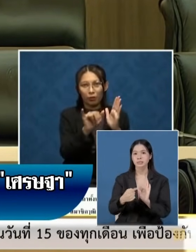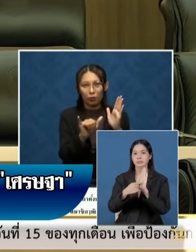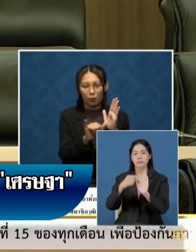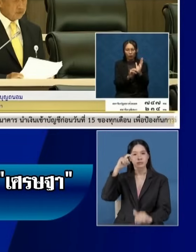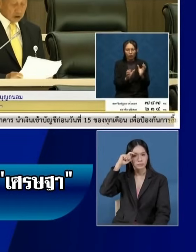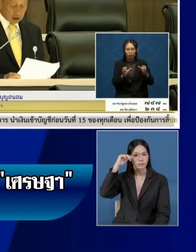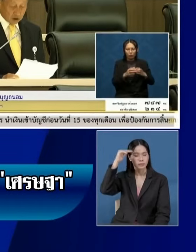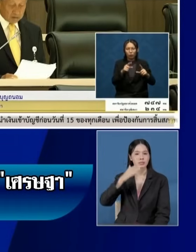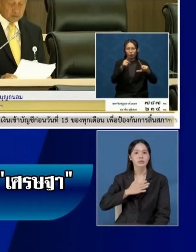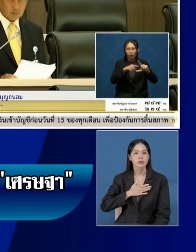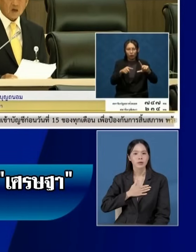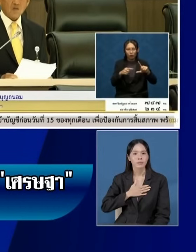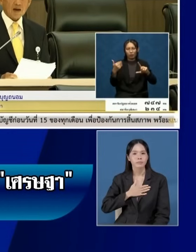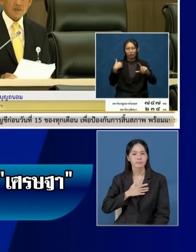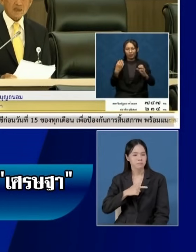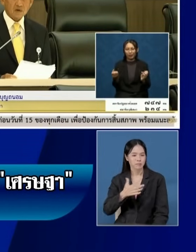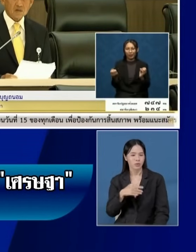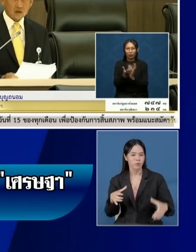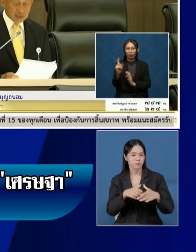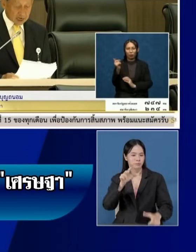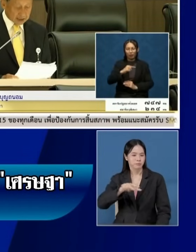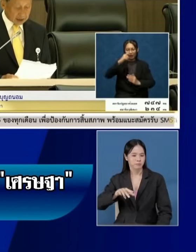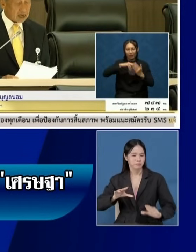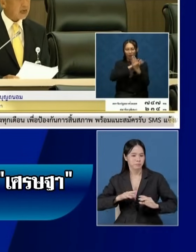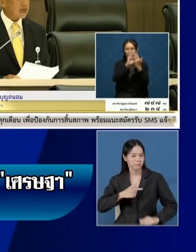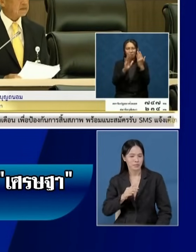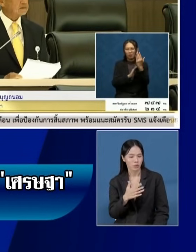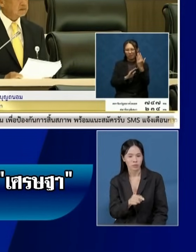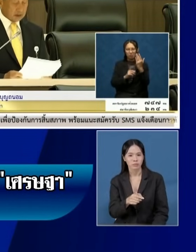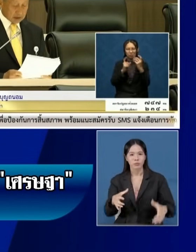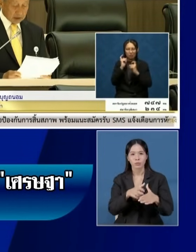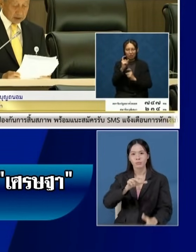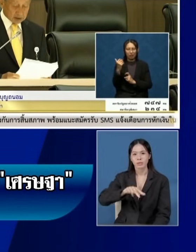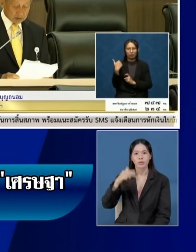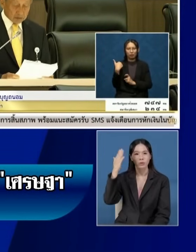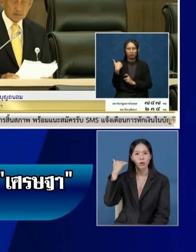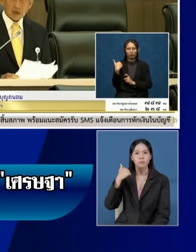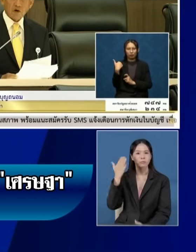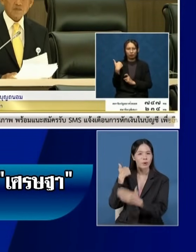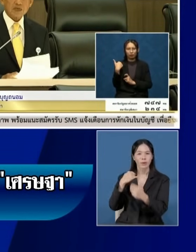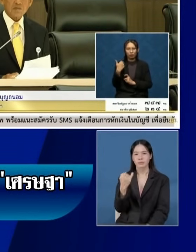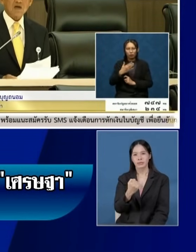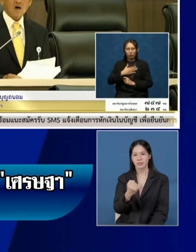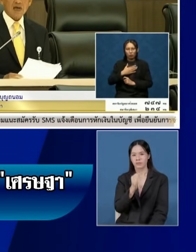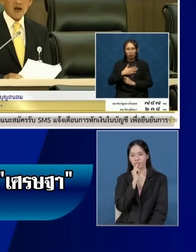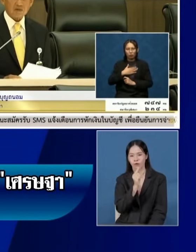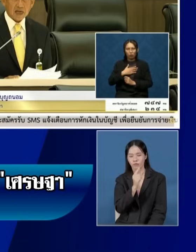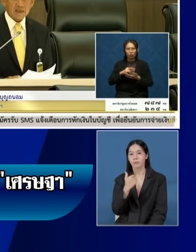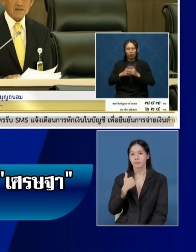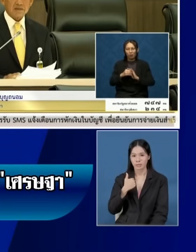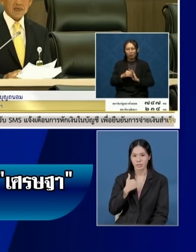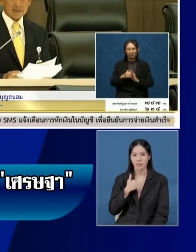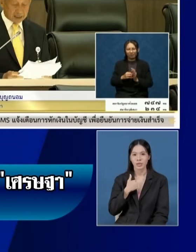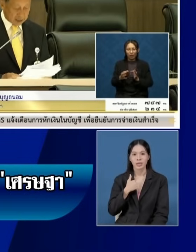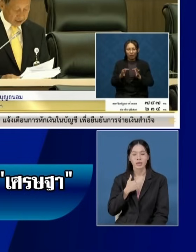ะคะถึงแม้ว่าตัวเองจะไม่ชอบพรรคเพื่อไทยเหมือนกันนะคะเพราะว่าที่ผ่านมาพรรคเพื่อไทยเดิมเนี่ยก็มีประวัติเสียหายจนถูกดำเนินคดีและล่าสุดมีการเดินท